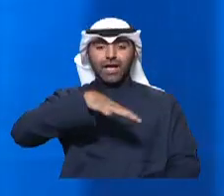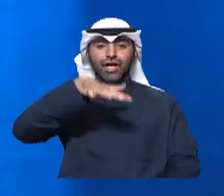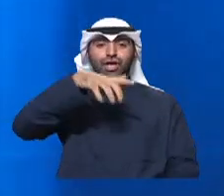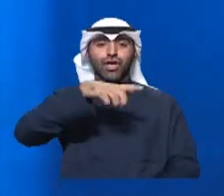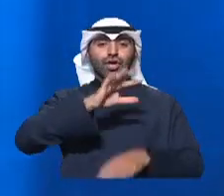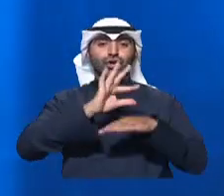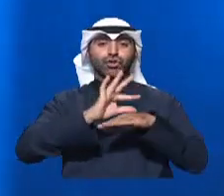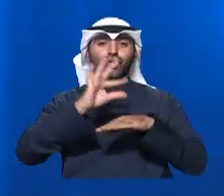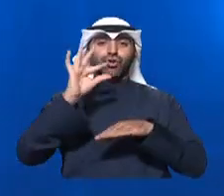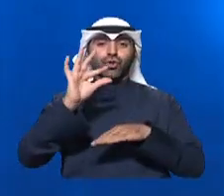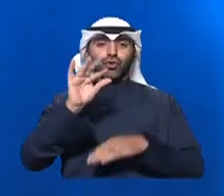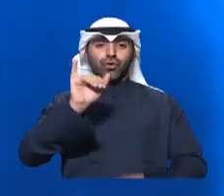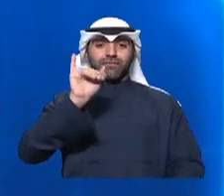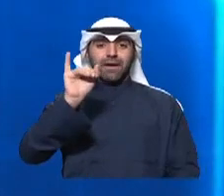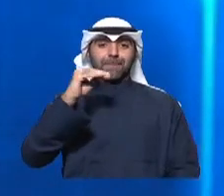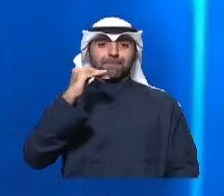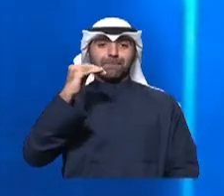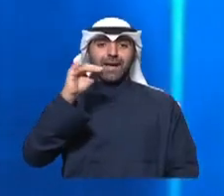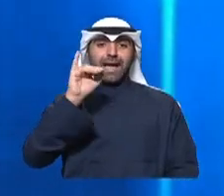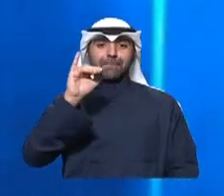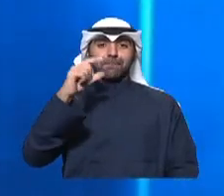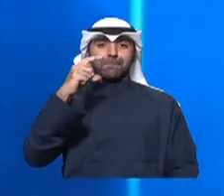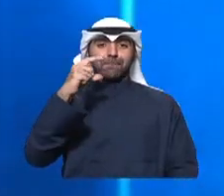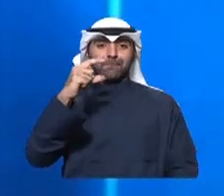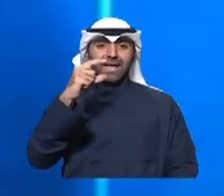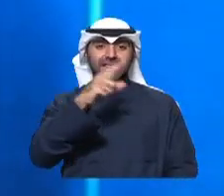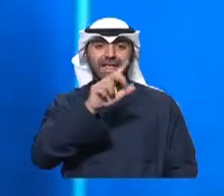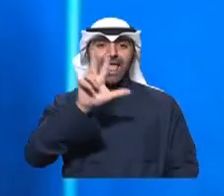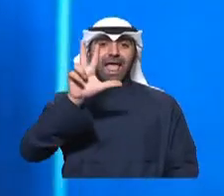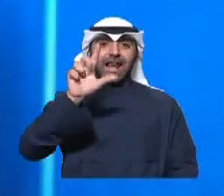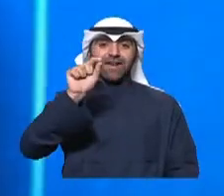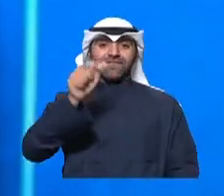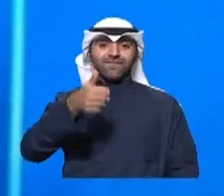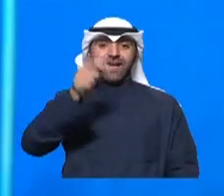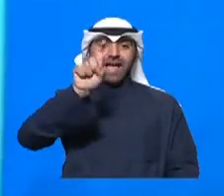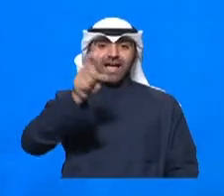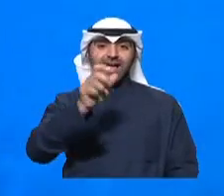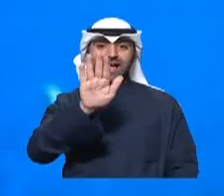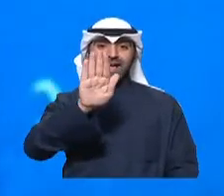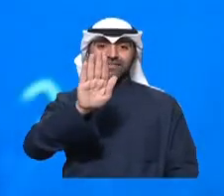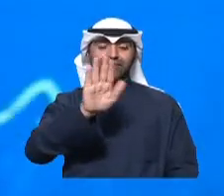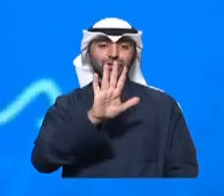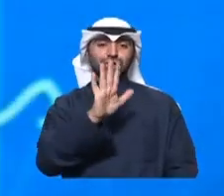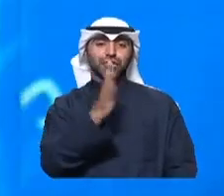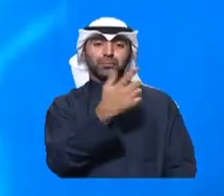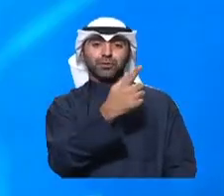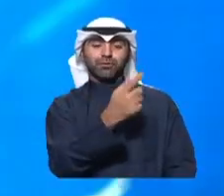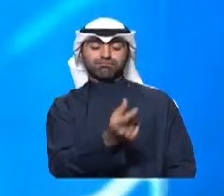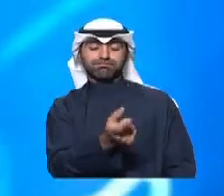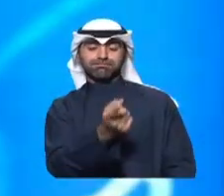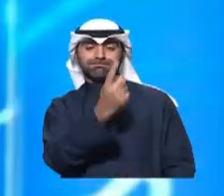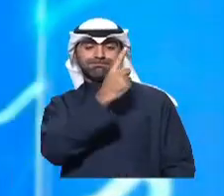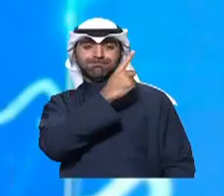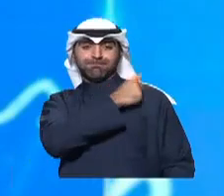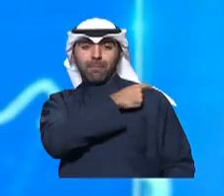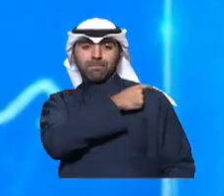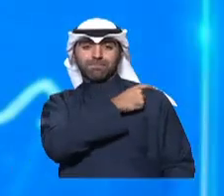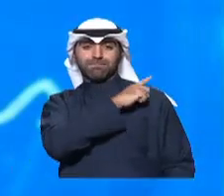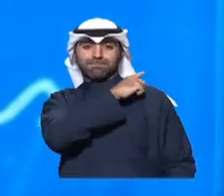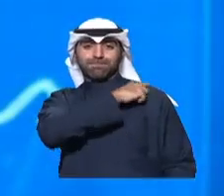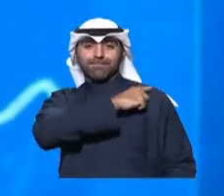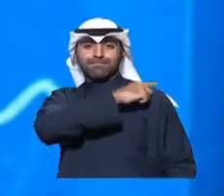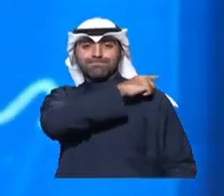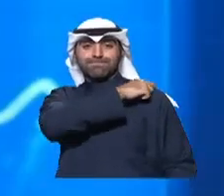الفارس اليوم وكيل وزارة الداخلية أنور عبد اللطيف البرجس رتبة فريق، وذلك بمناسبة